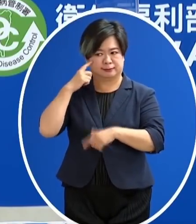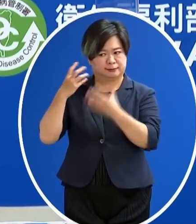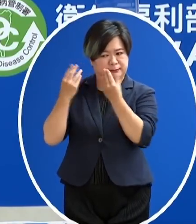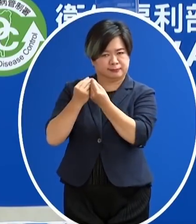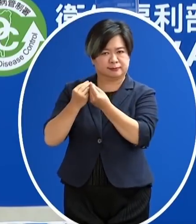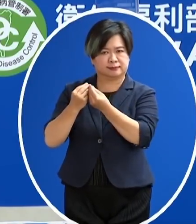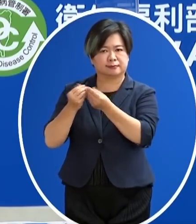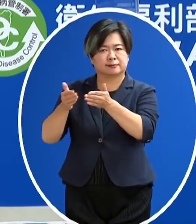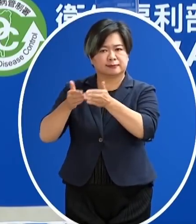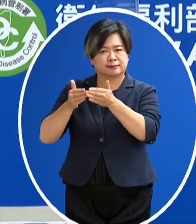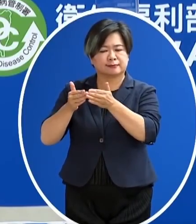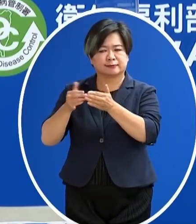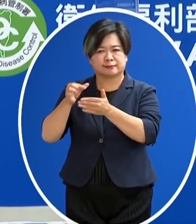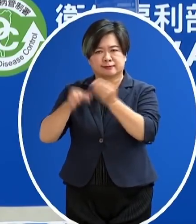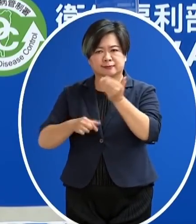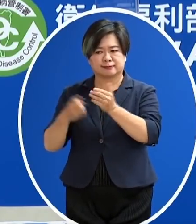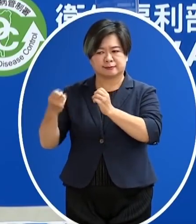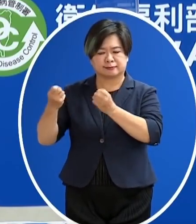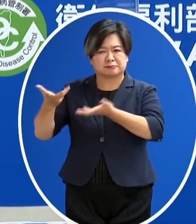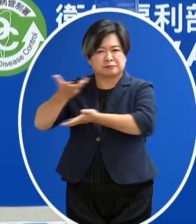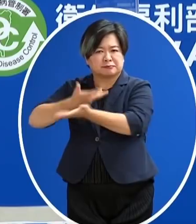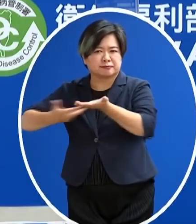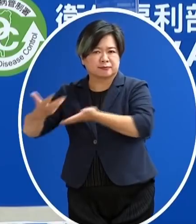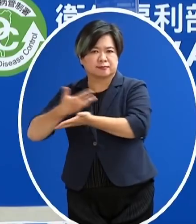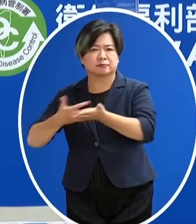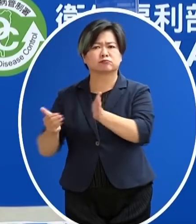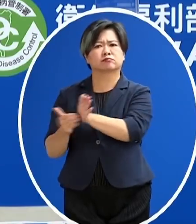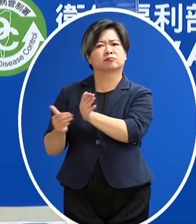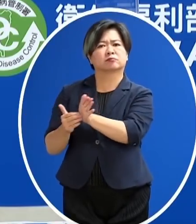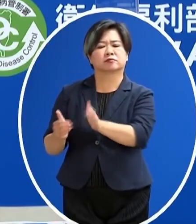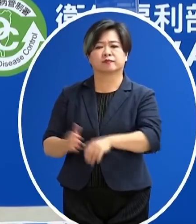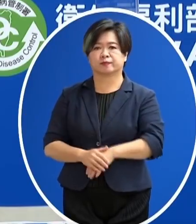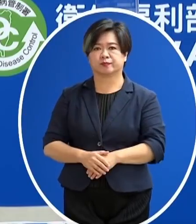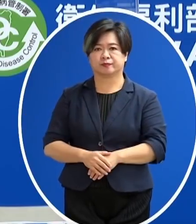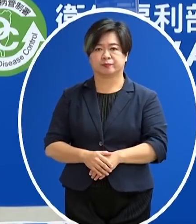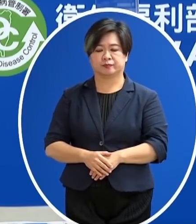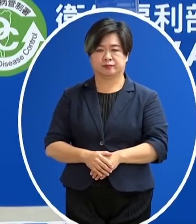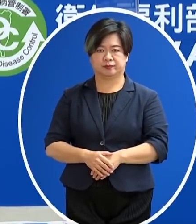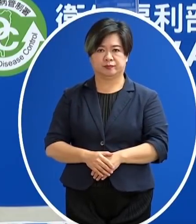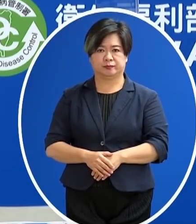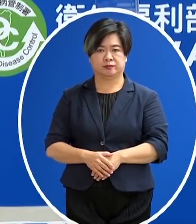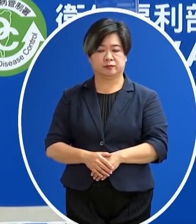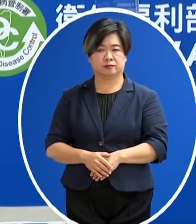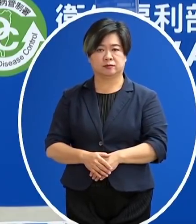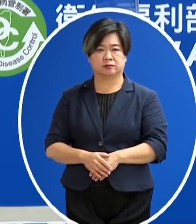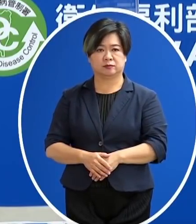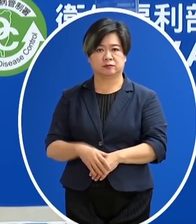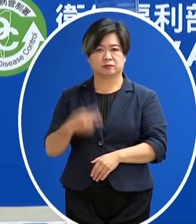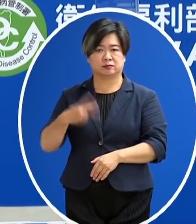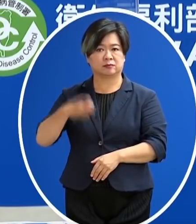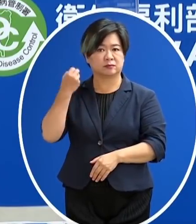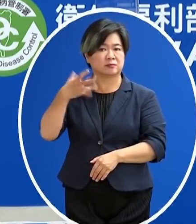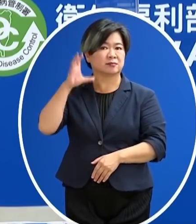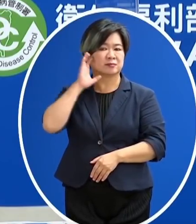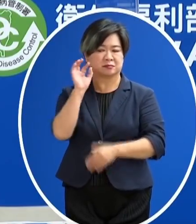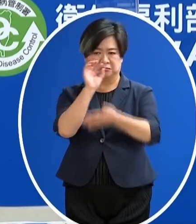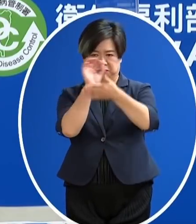要求是什么，做一个交换的意见。那我们也提供了哈我们的一个新闻稿，